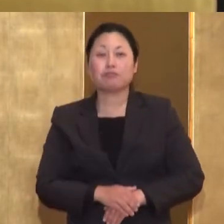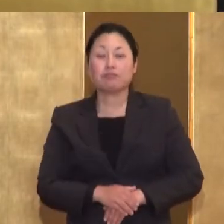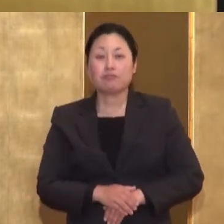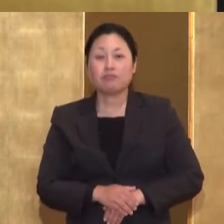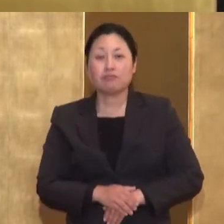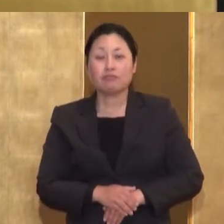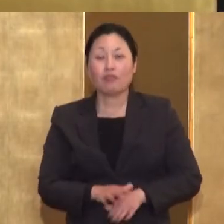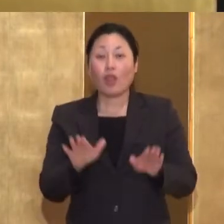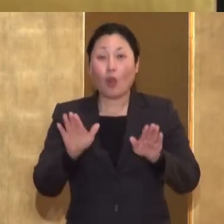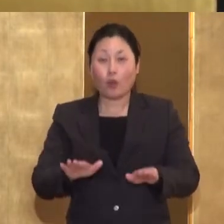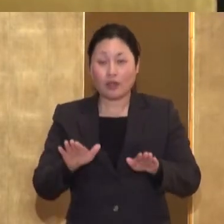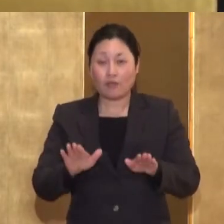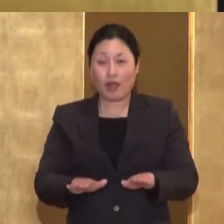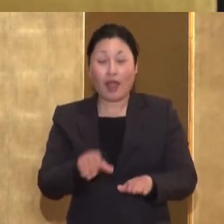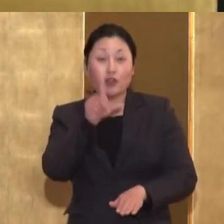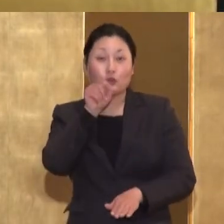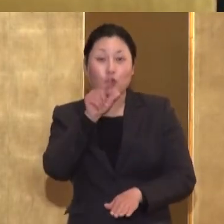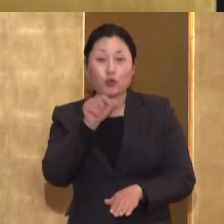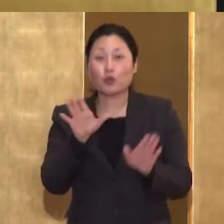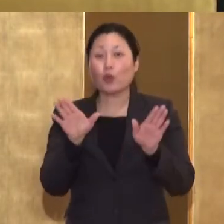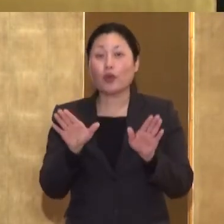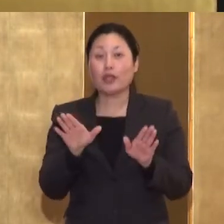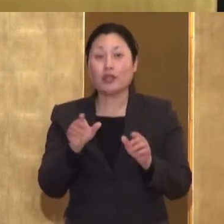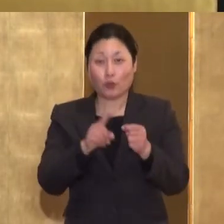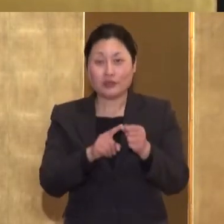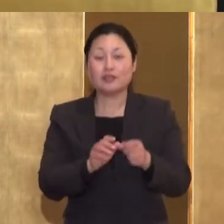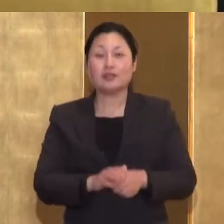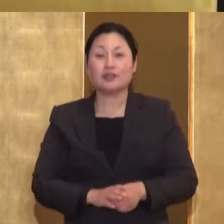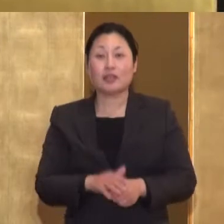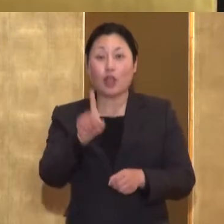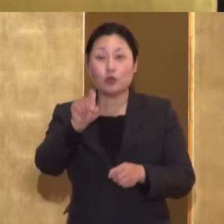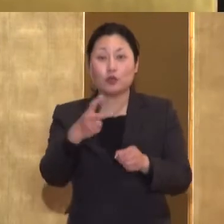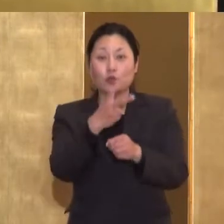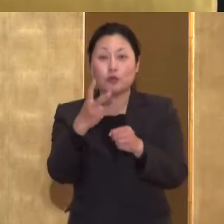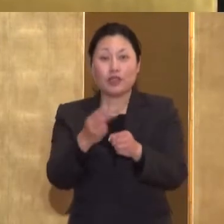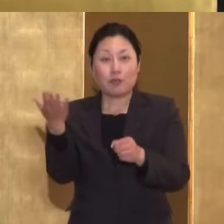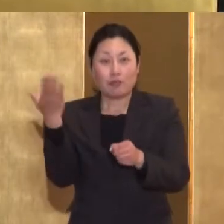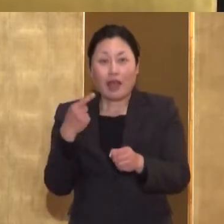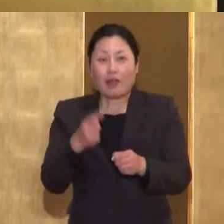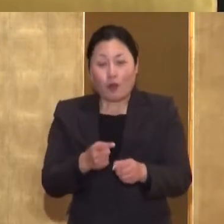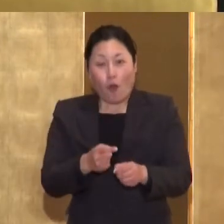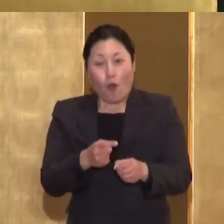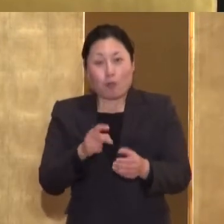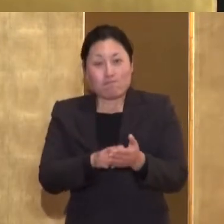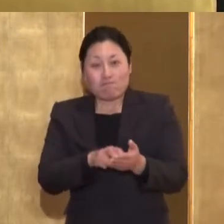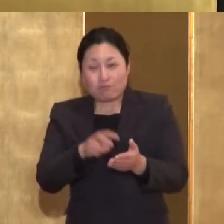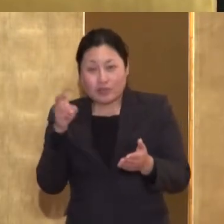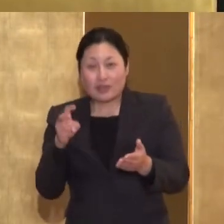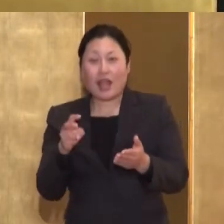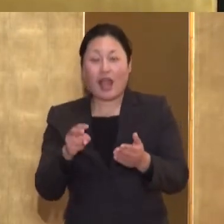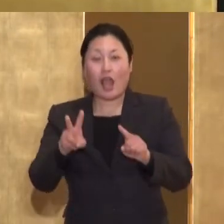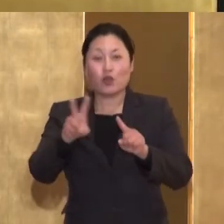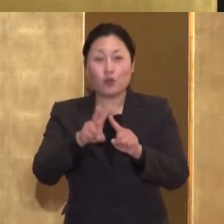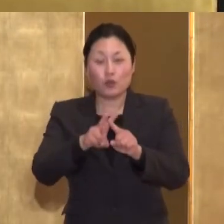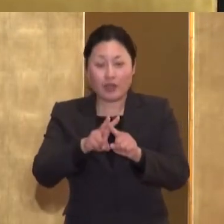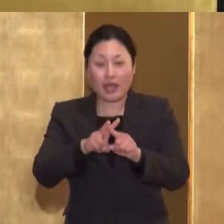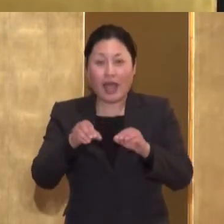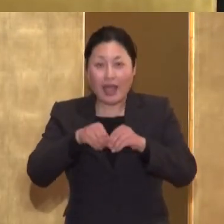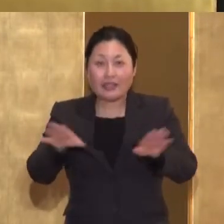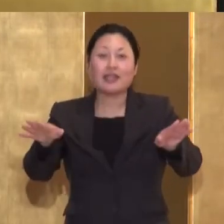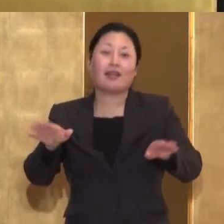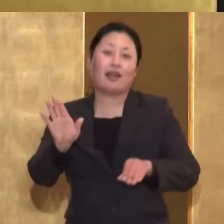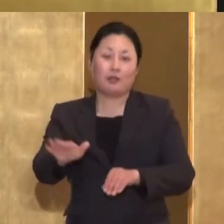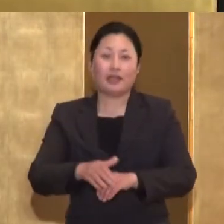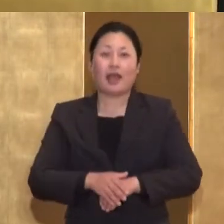本年は鳥年であります。12年前あの劇的な郵政解散がありました